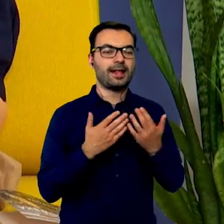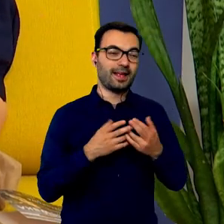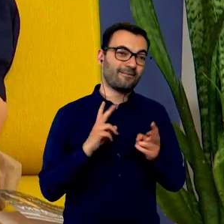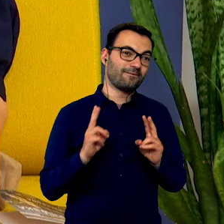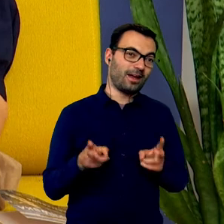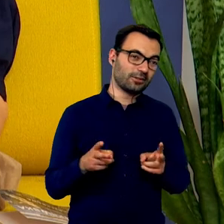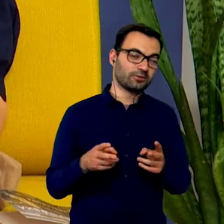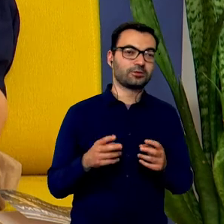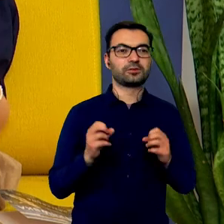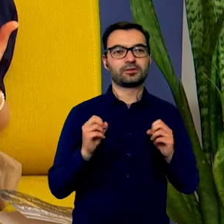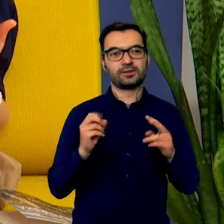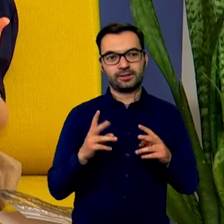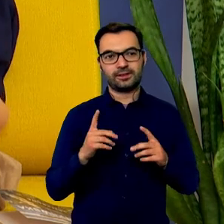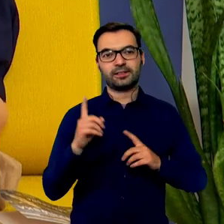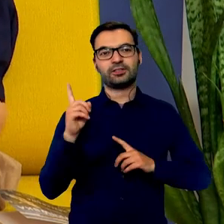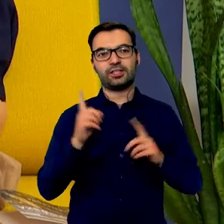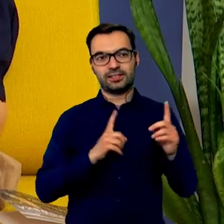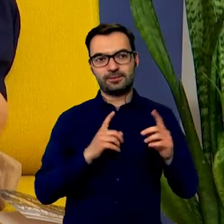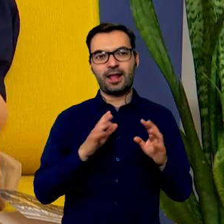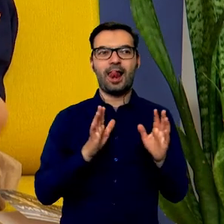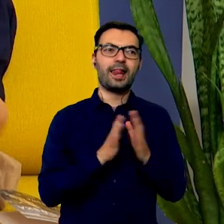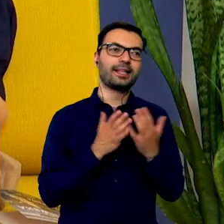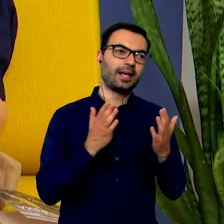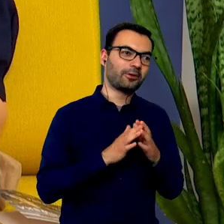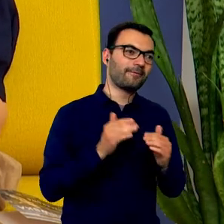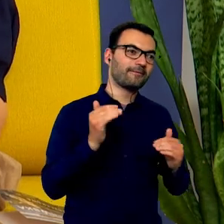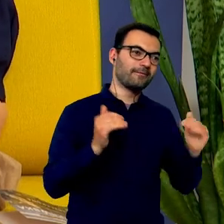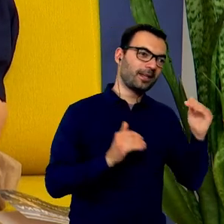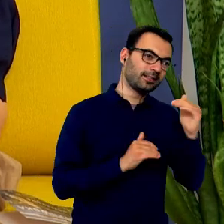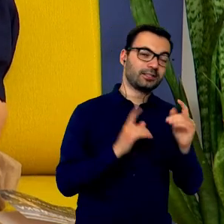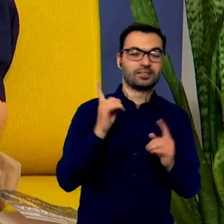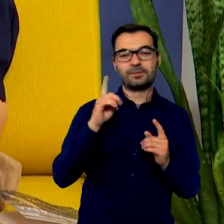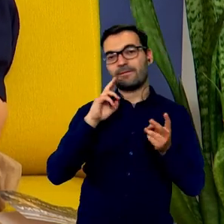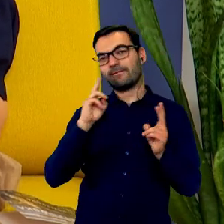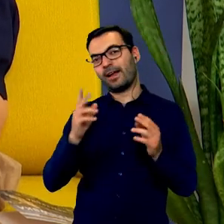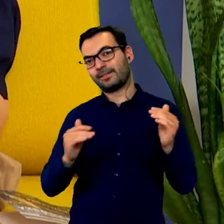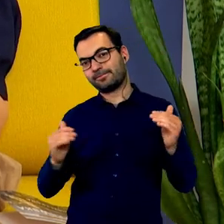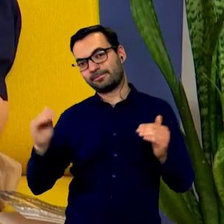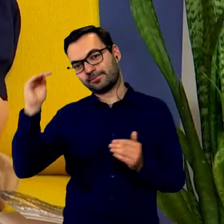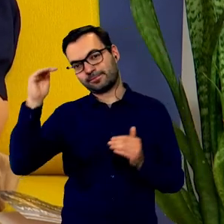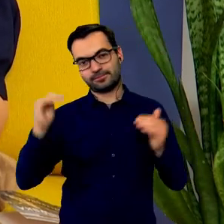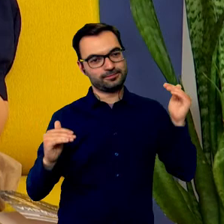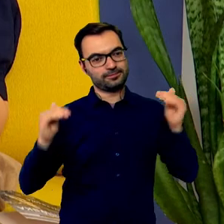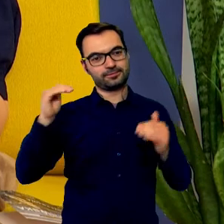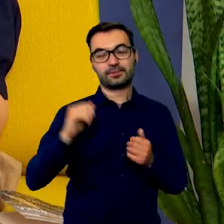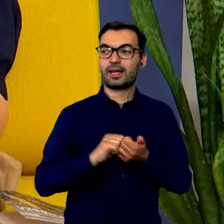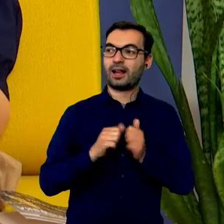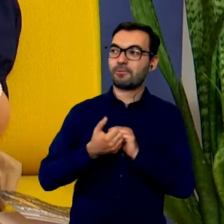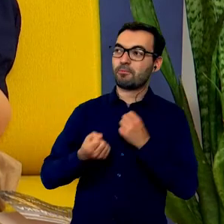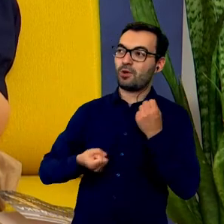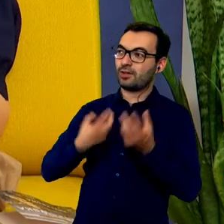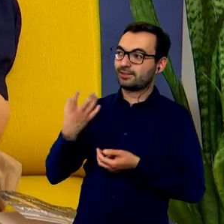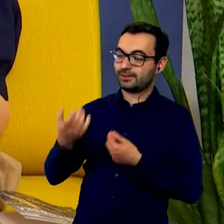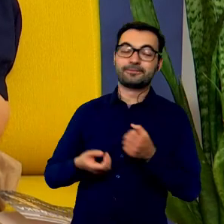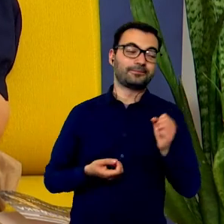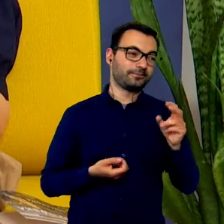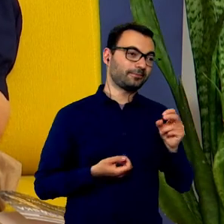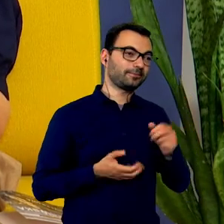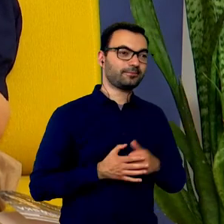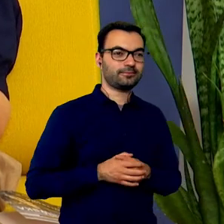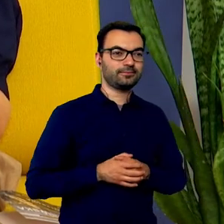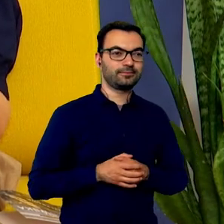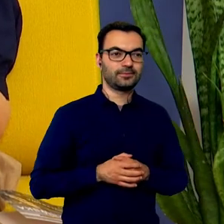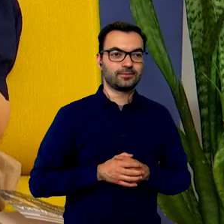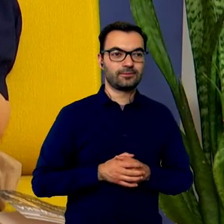że czasami górę bierze literatura, czasami rzeczywiście jest to literatura faktu. Albo poezja. Albo poezja.